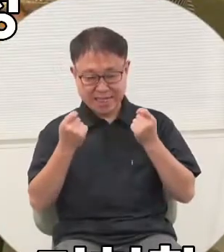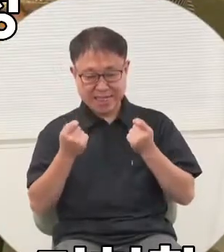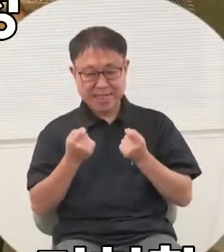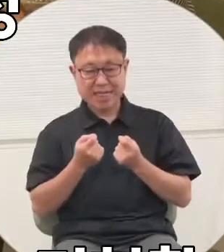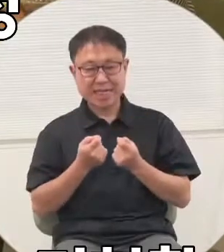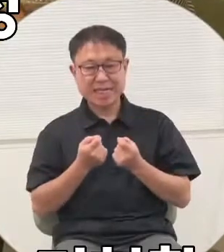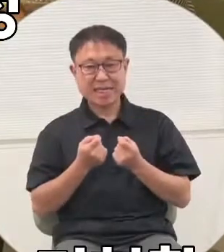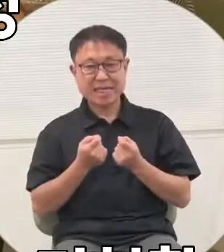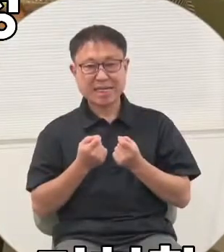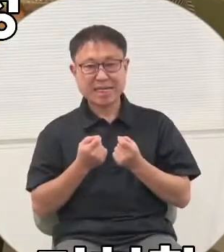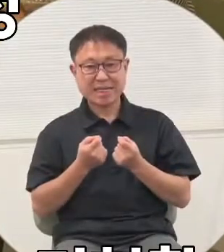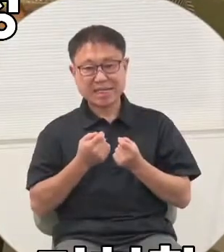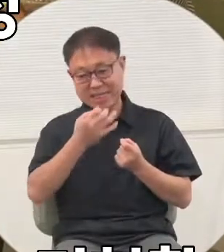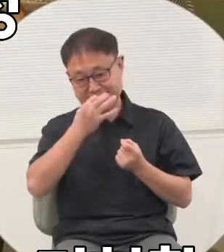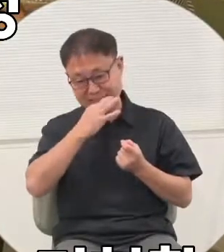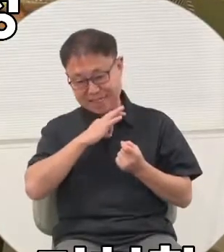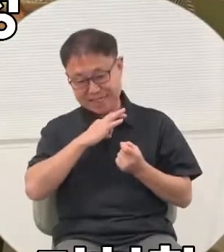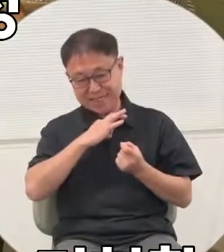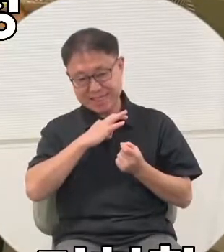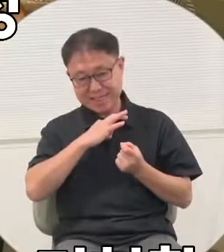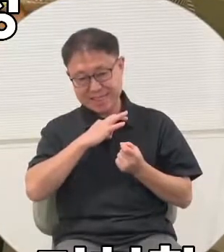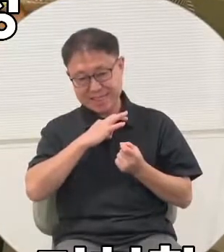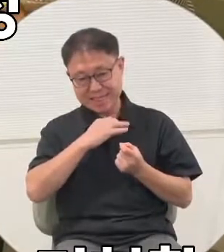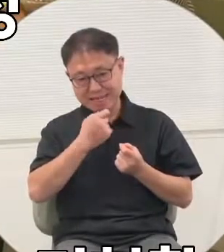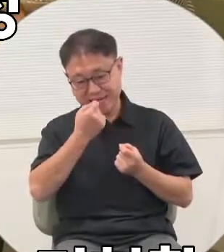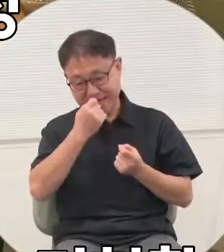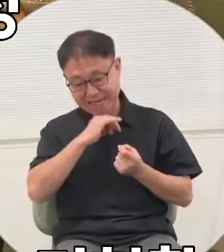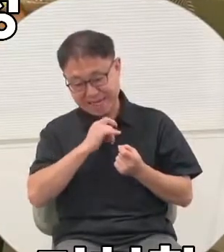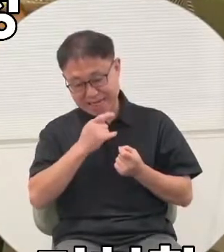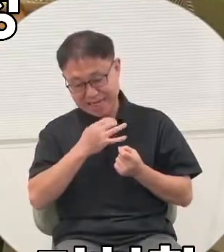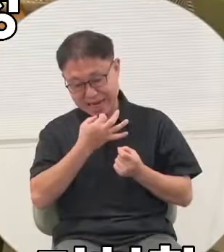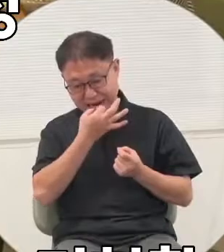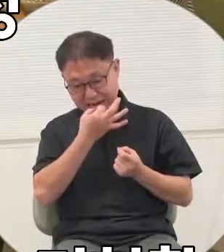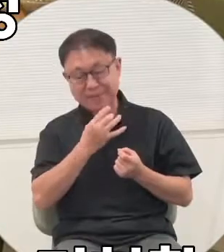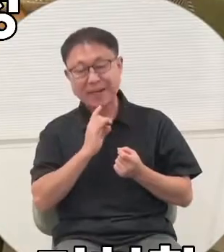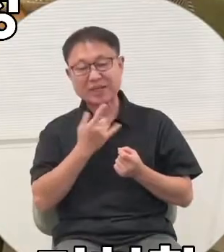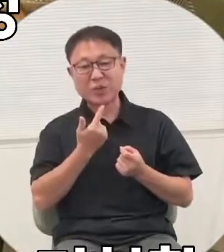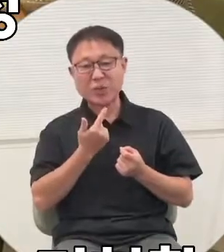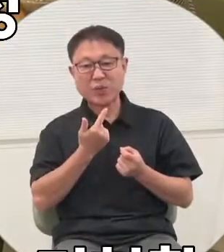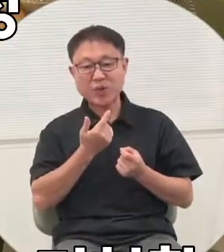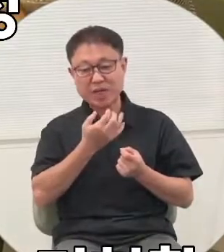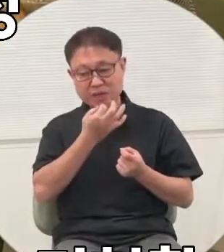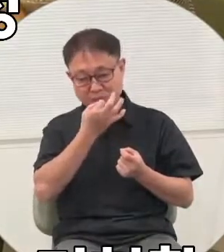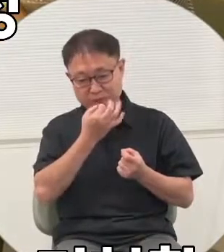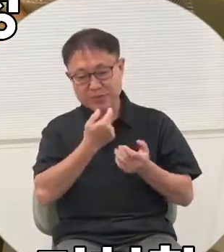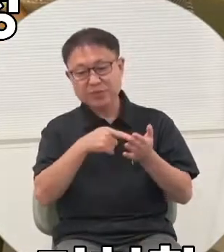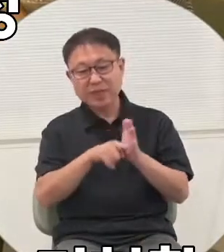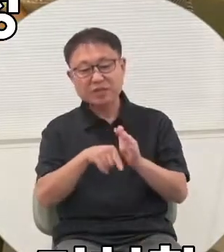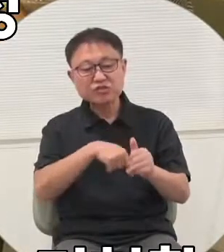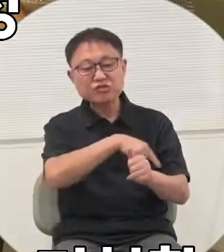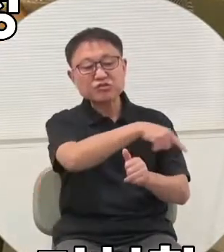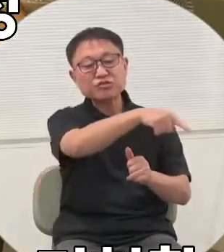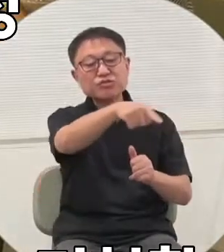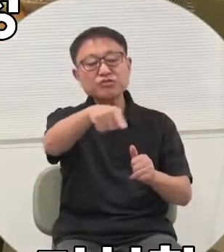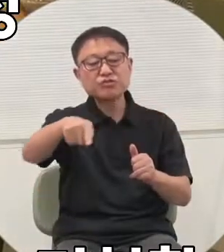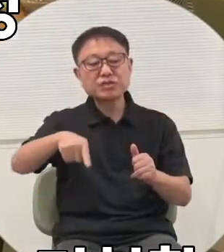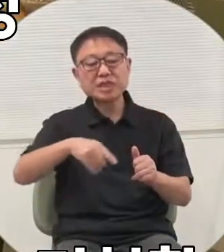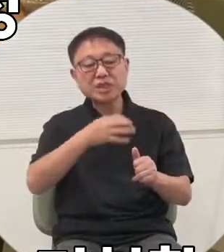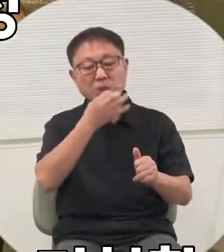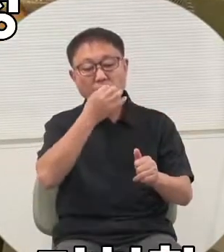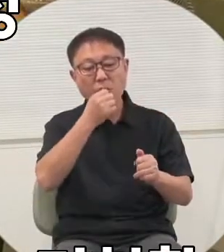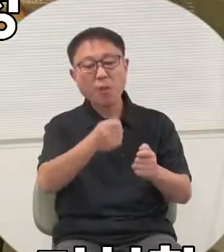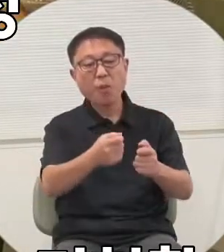개인적인 이득, 개인적인 욕구만이 아니고 개인적인 욕구로 의한 그 주위의 욕구까지도